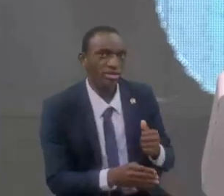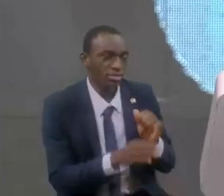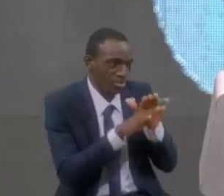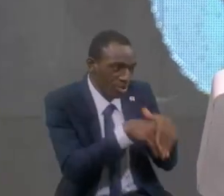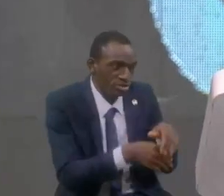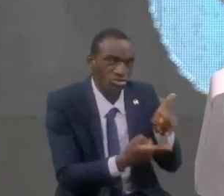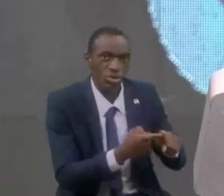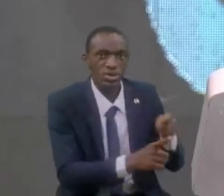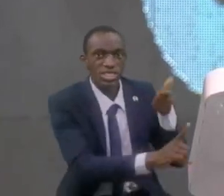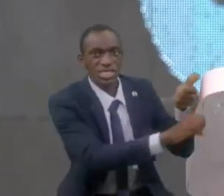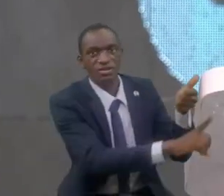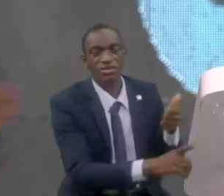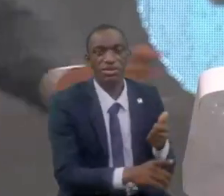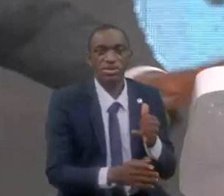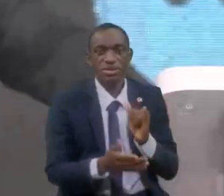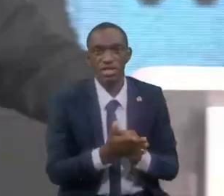devant le moi.